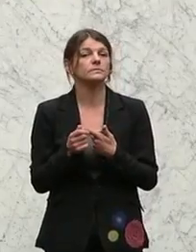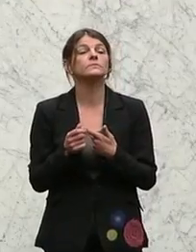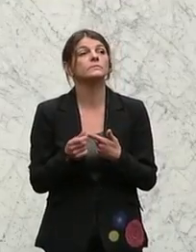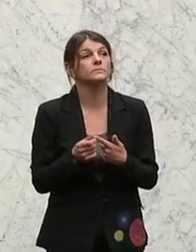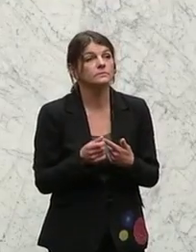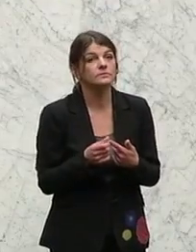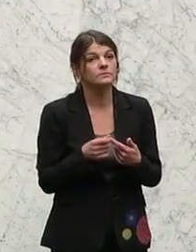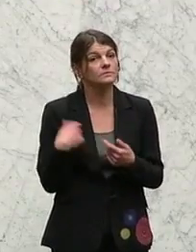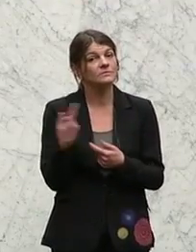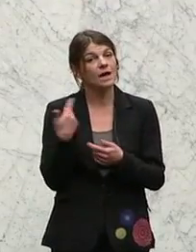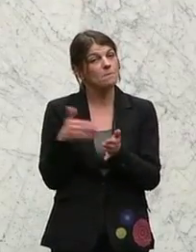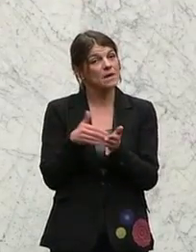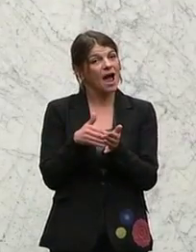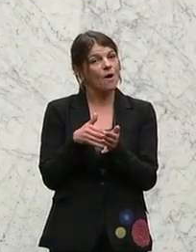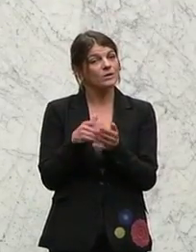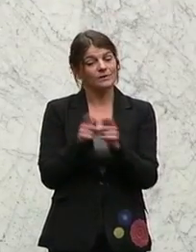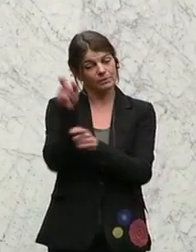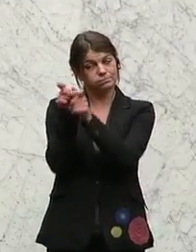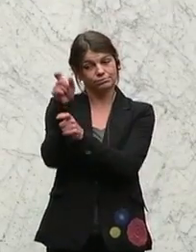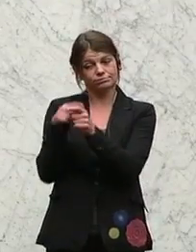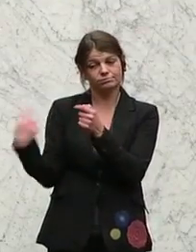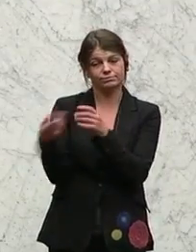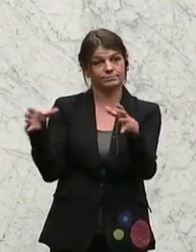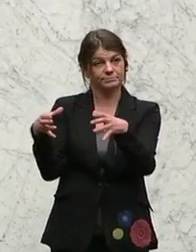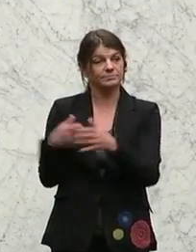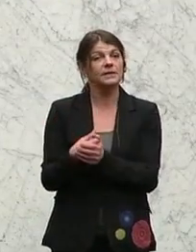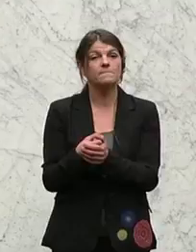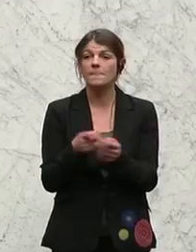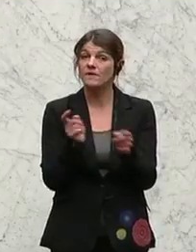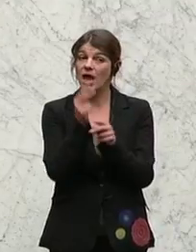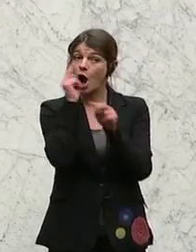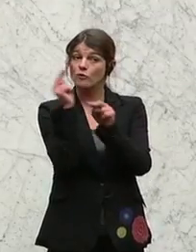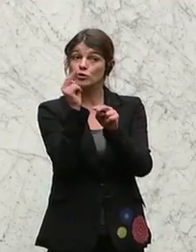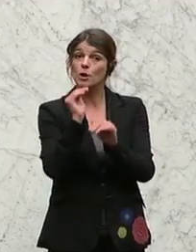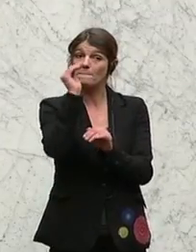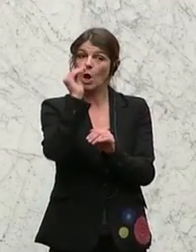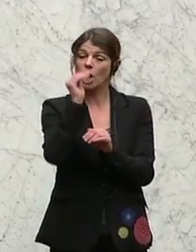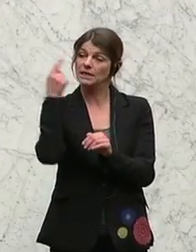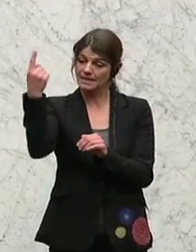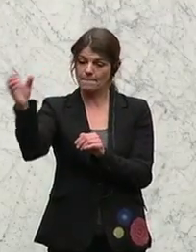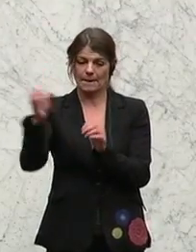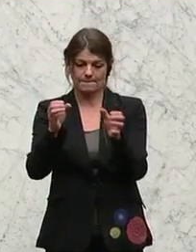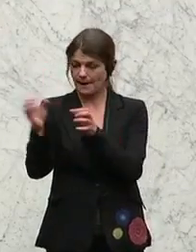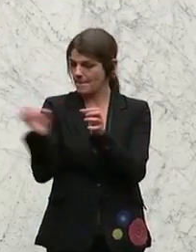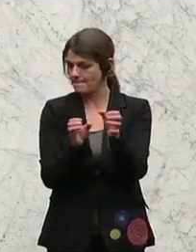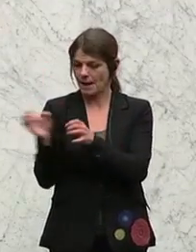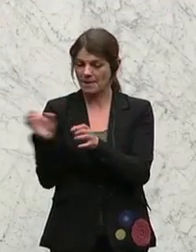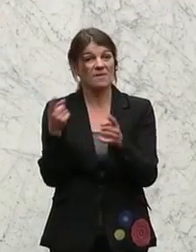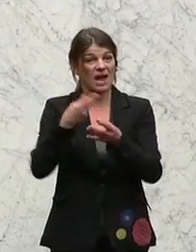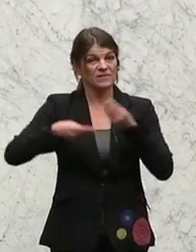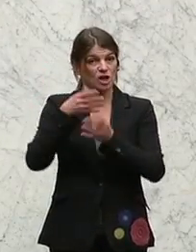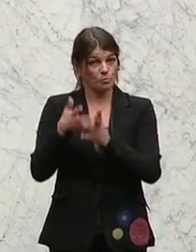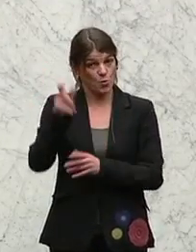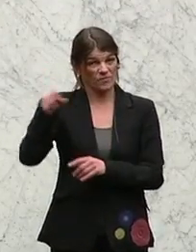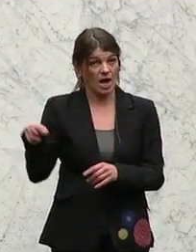wir brauchen einen Pool, der von der Aufsichtsbehörde in dieser Form zusammengestellt wird, von Wirtschaftsprüfern und hier